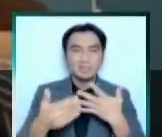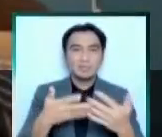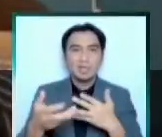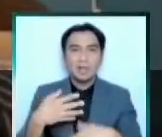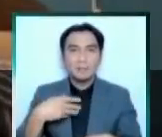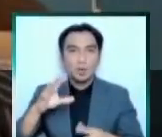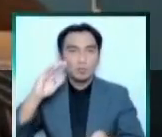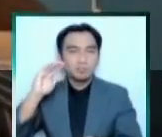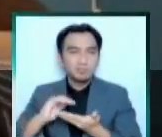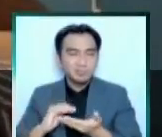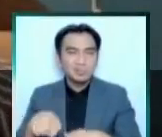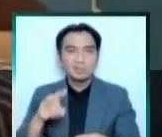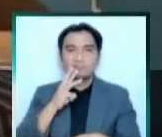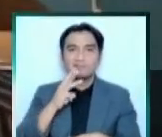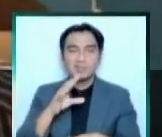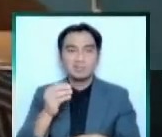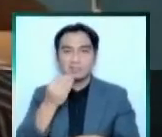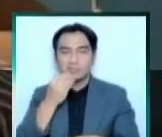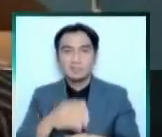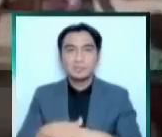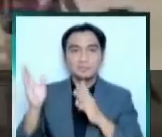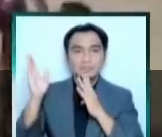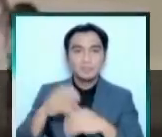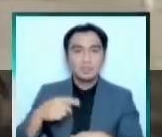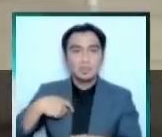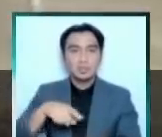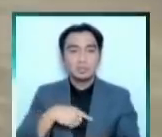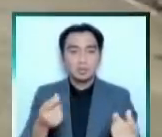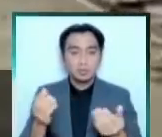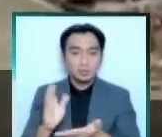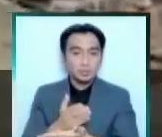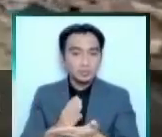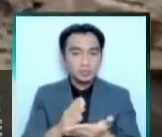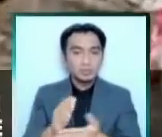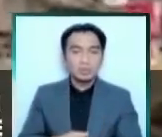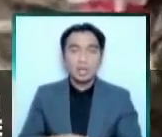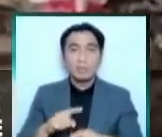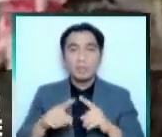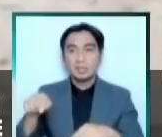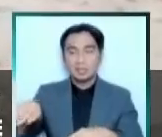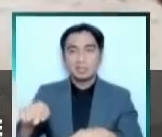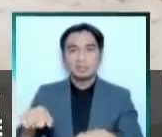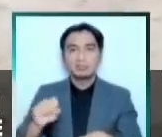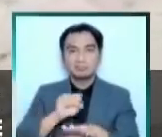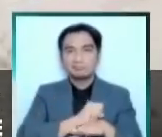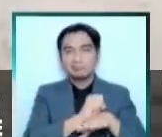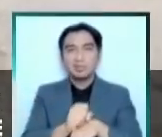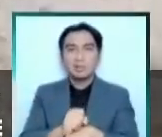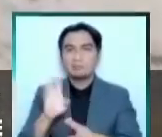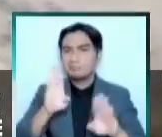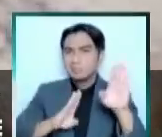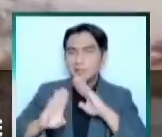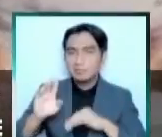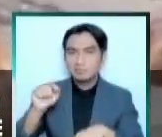with each other, local sharing food with tourists. Pero problema pa rin ng mga taga-Siargao ang pagkain. Ang 8 taong gulang